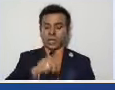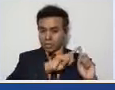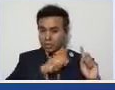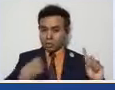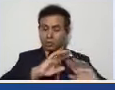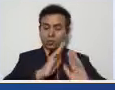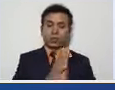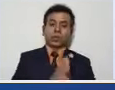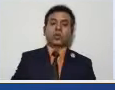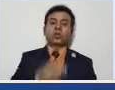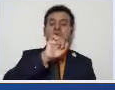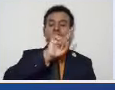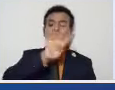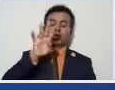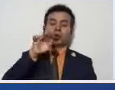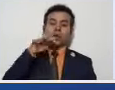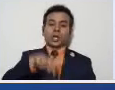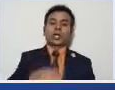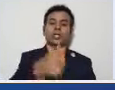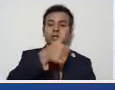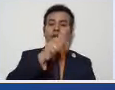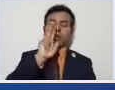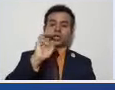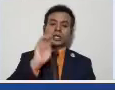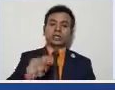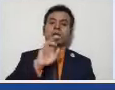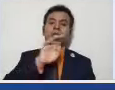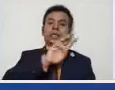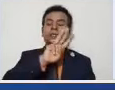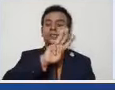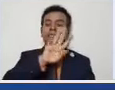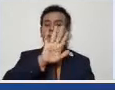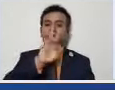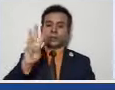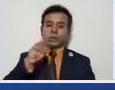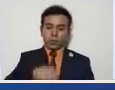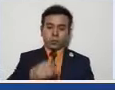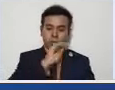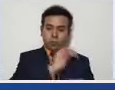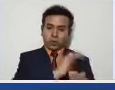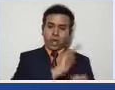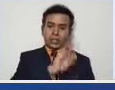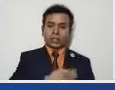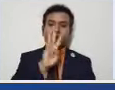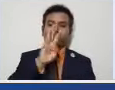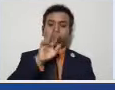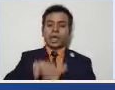18,66,162টি বিতরণ হয়েছে 24 ঘন্টায় 33,425টি এবং এ পর্যন্ত